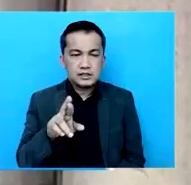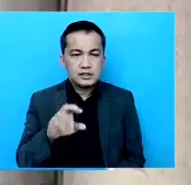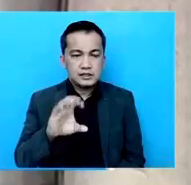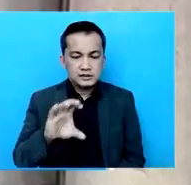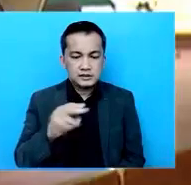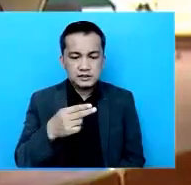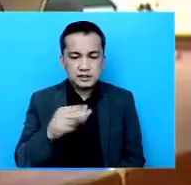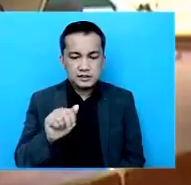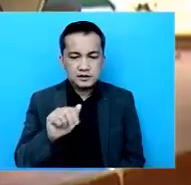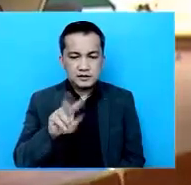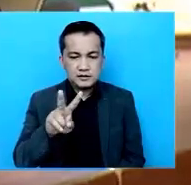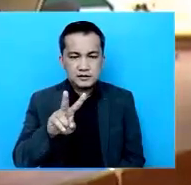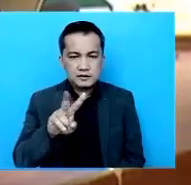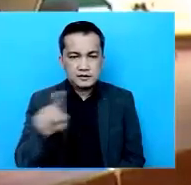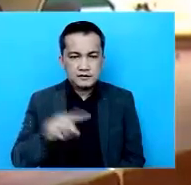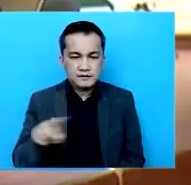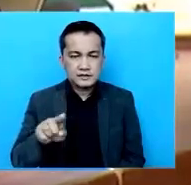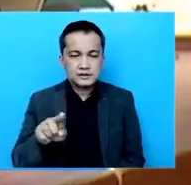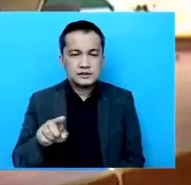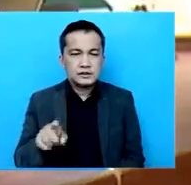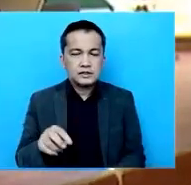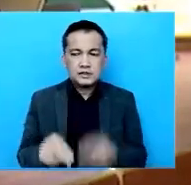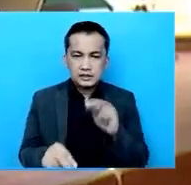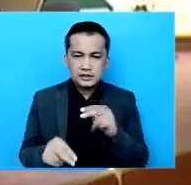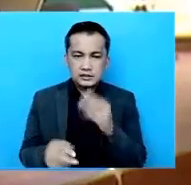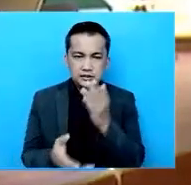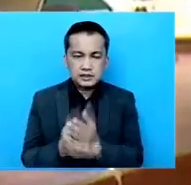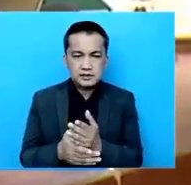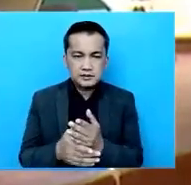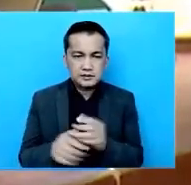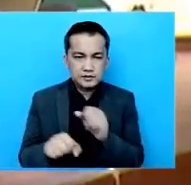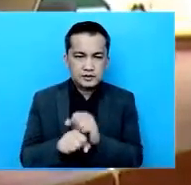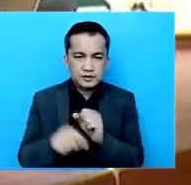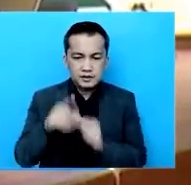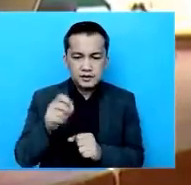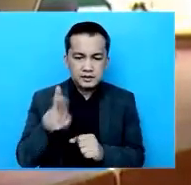Kailangan ihinto ang operasyon ng PNR sapagkat gusto nating matapos